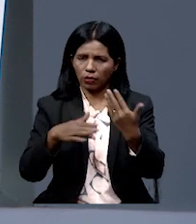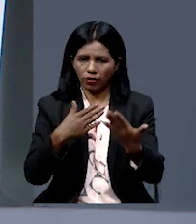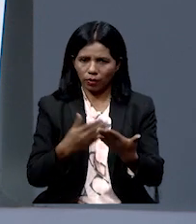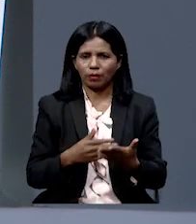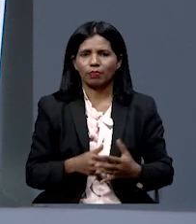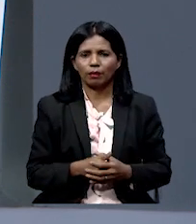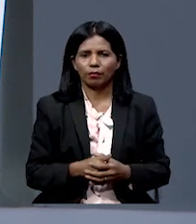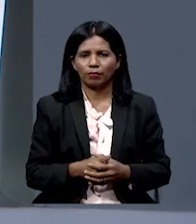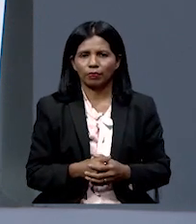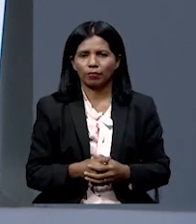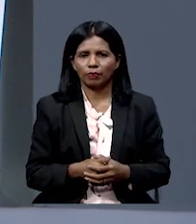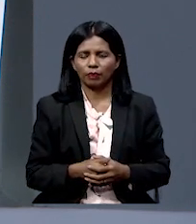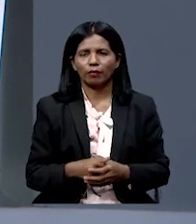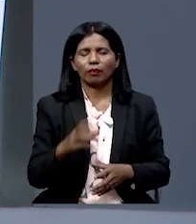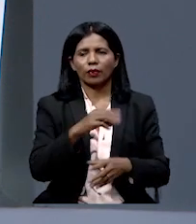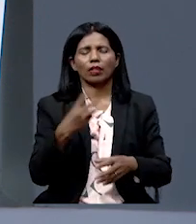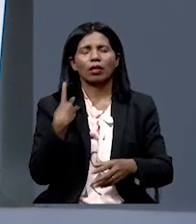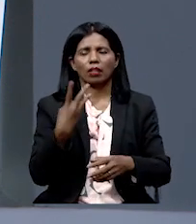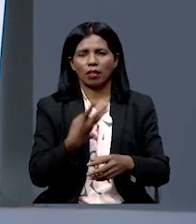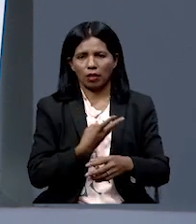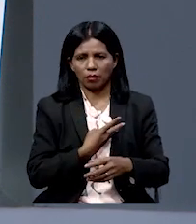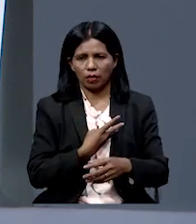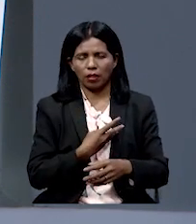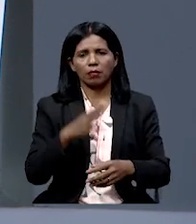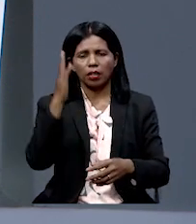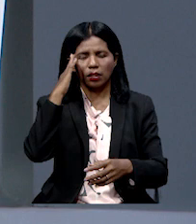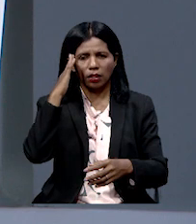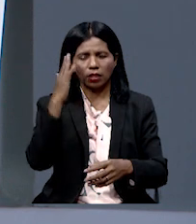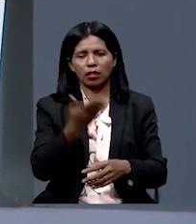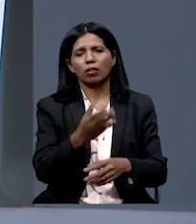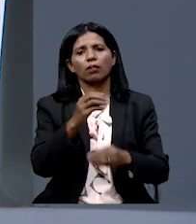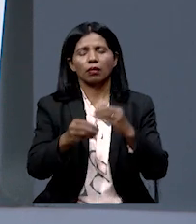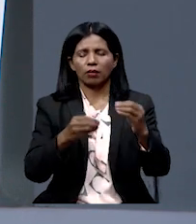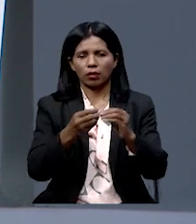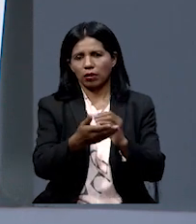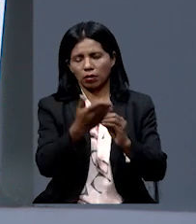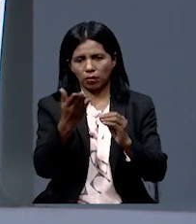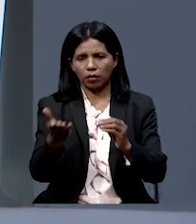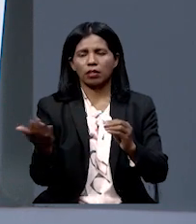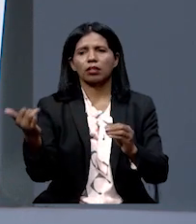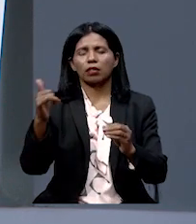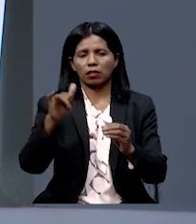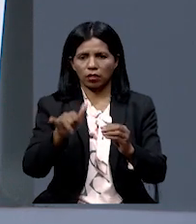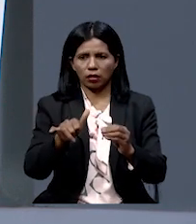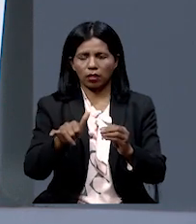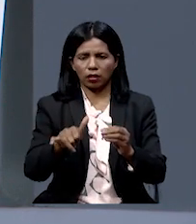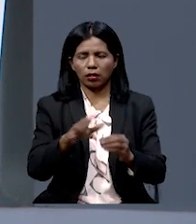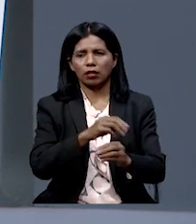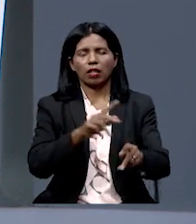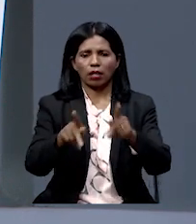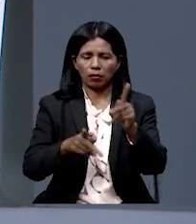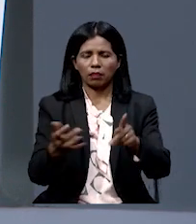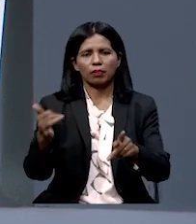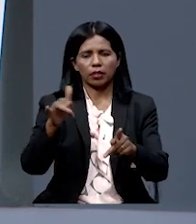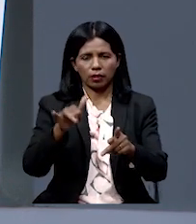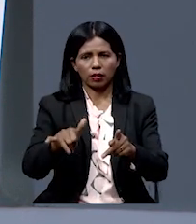komunidade. No ami hatene katak ita bot sira nia asinante sira ke ita bot